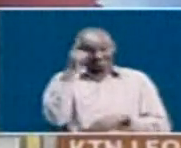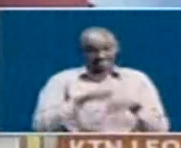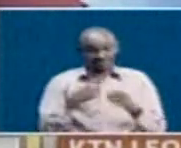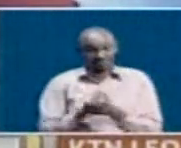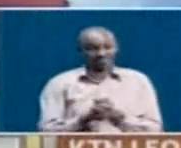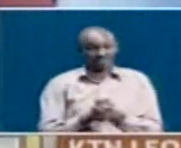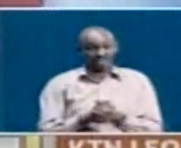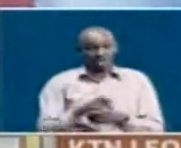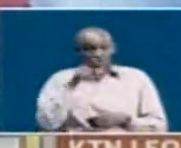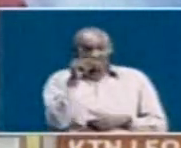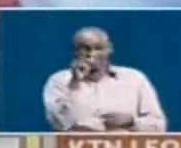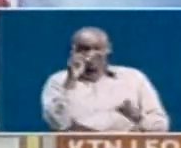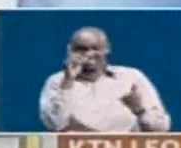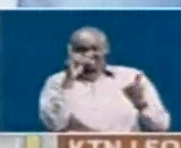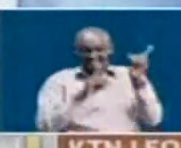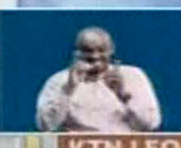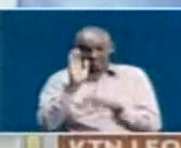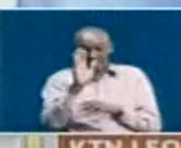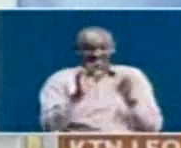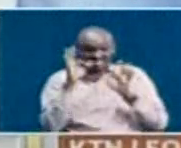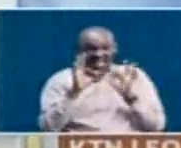sababu miondoko yako ni tofauti.